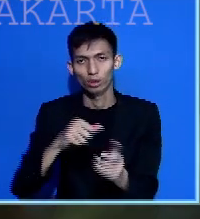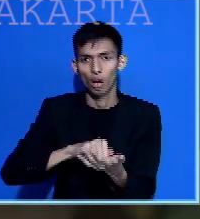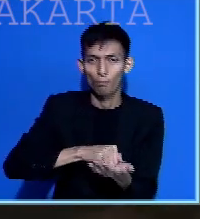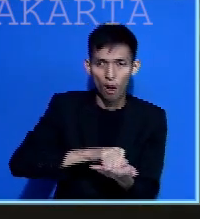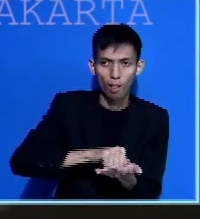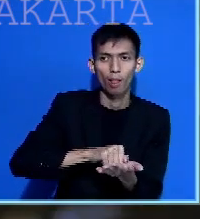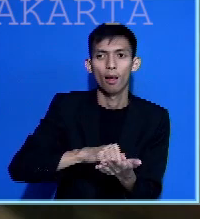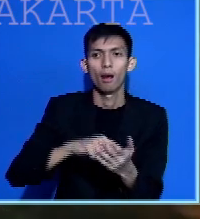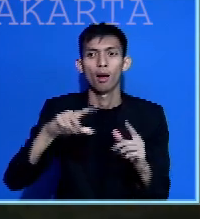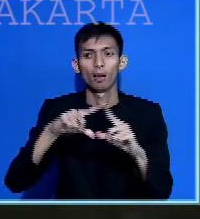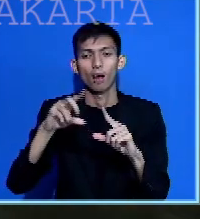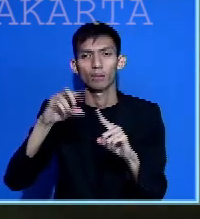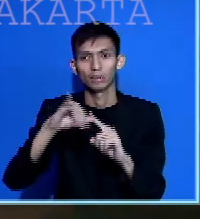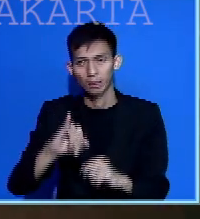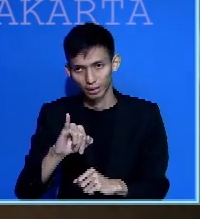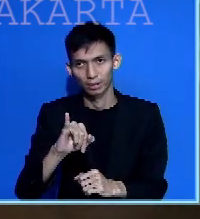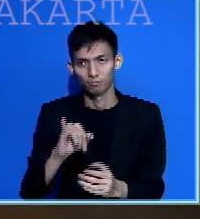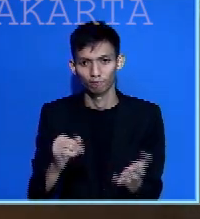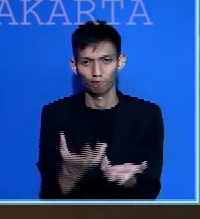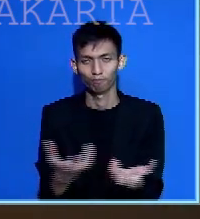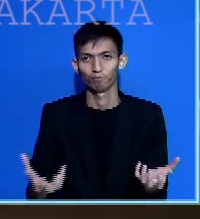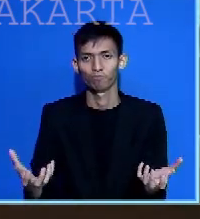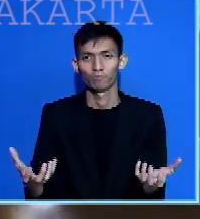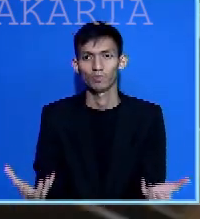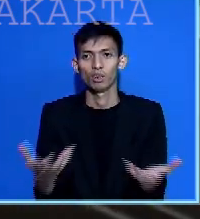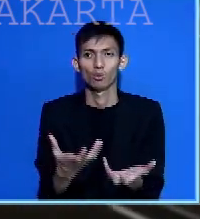lalapan, dan semangkuk kuah gurih. Bisa untuk berempat,